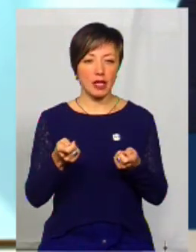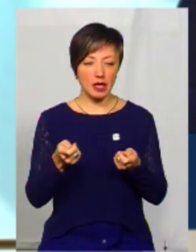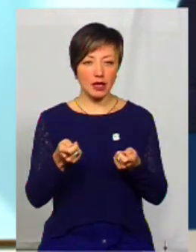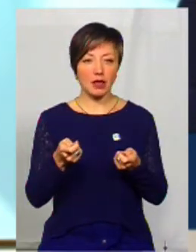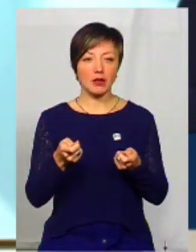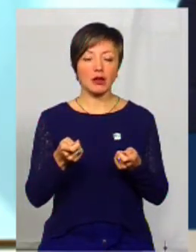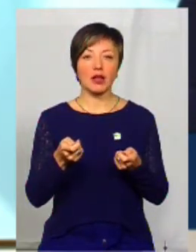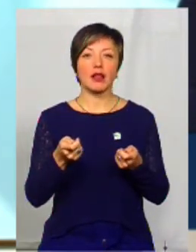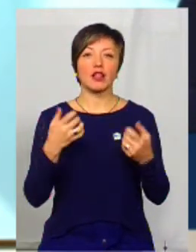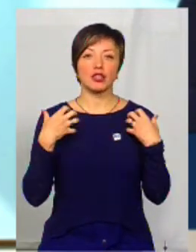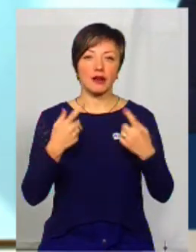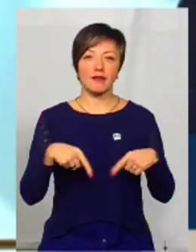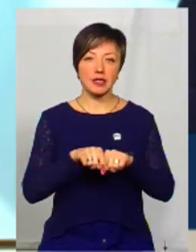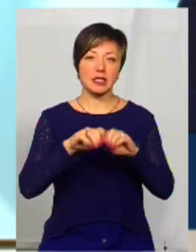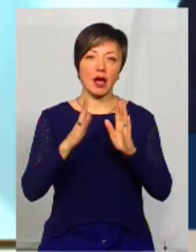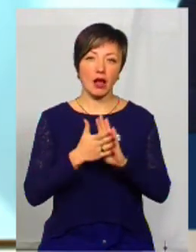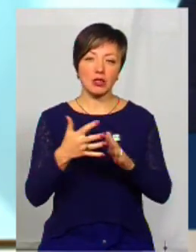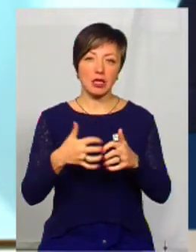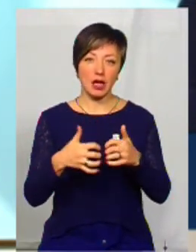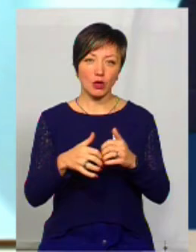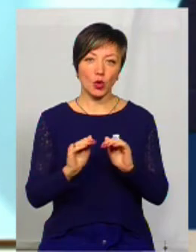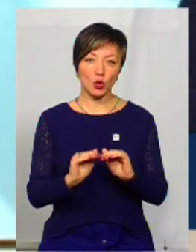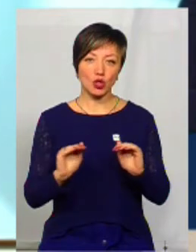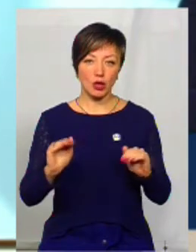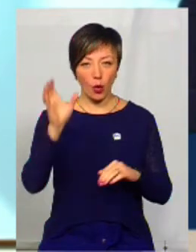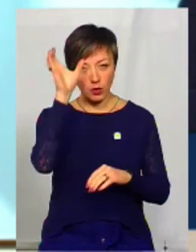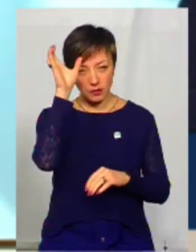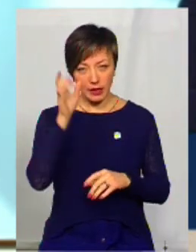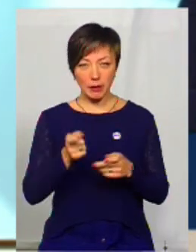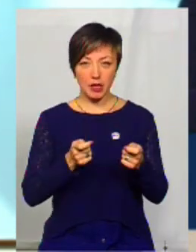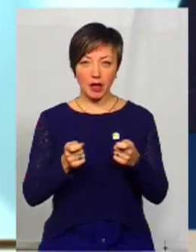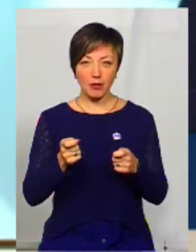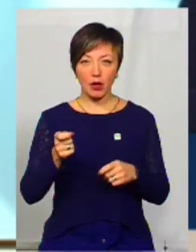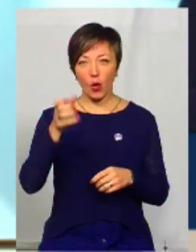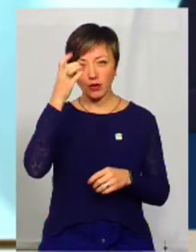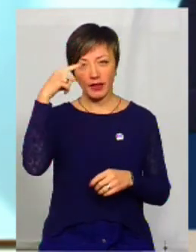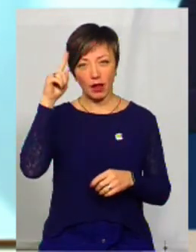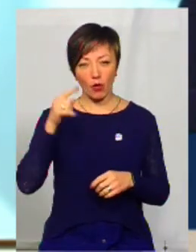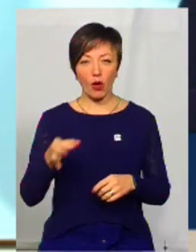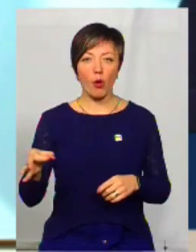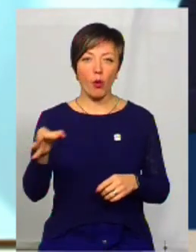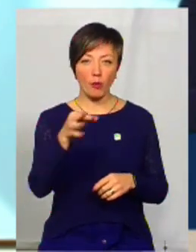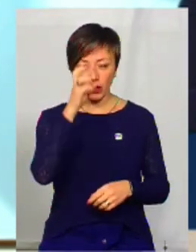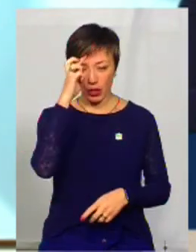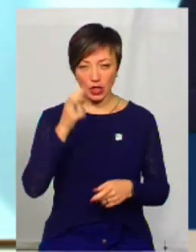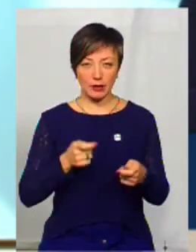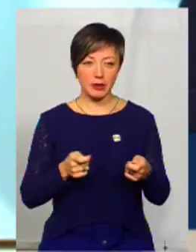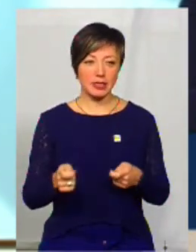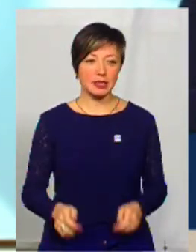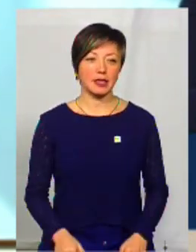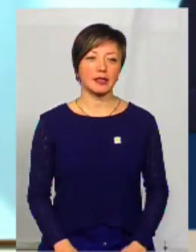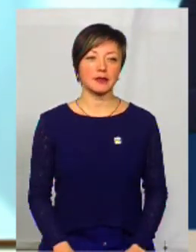управління, начальницею відділу загальної, середньої та дошкільної освіти Департаменту освіти і науки Хмельницької